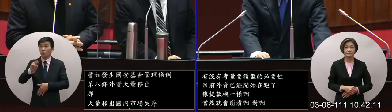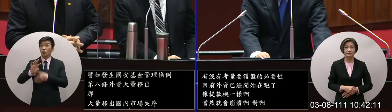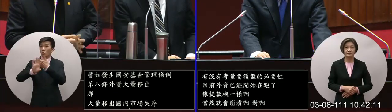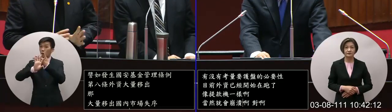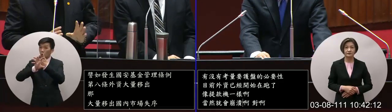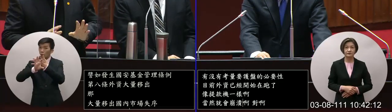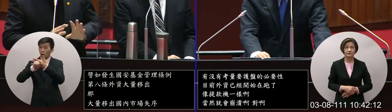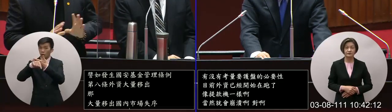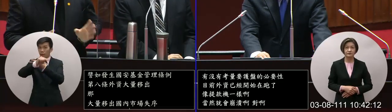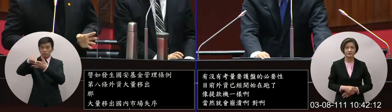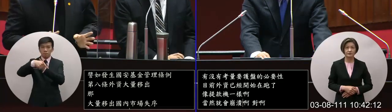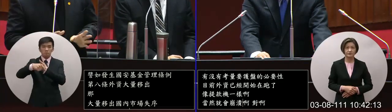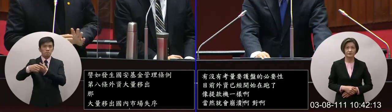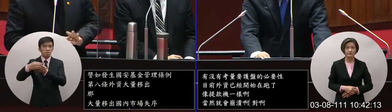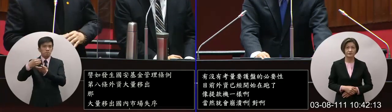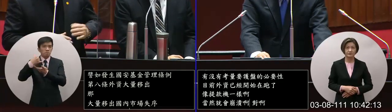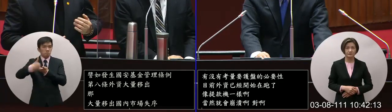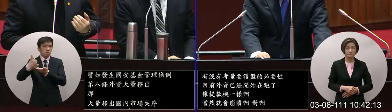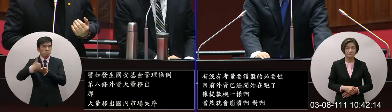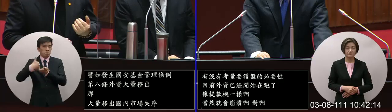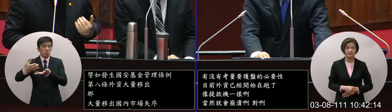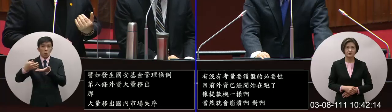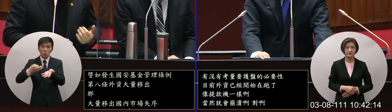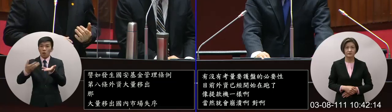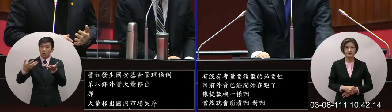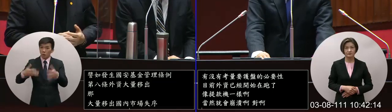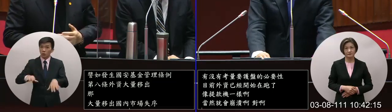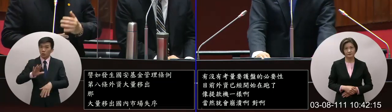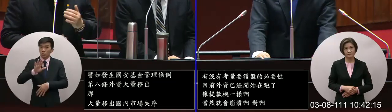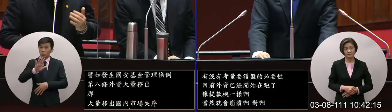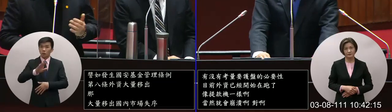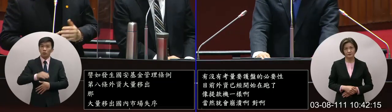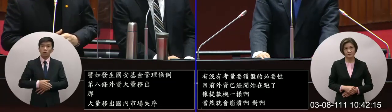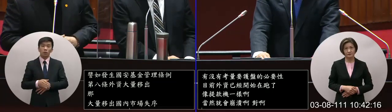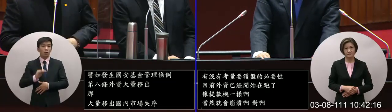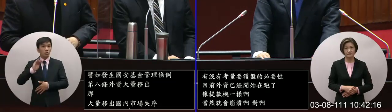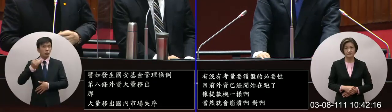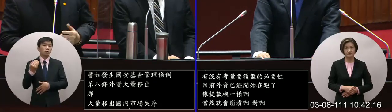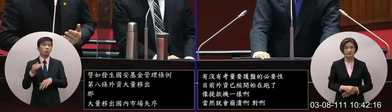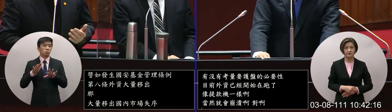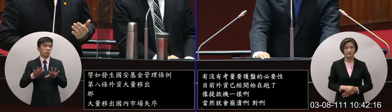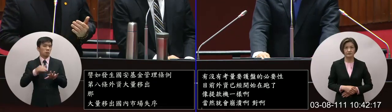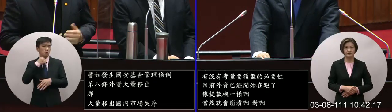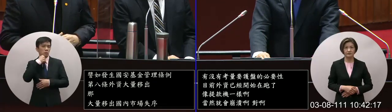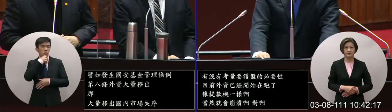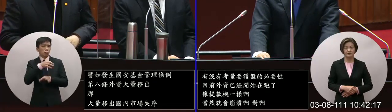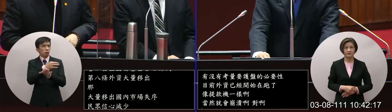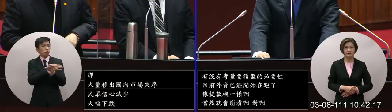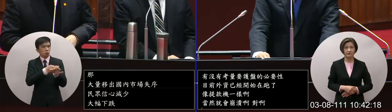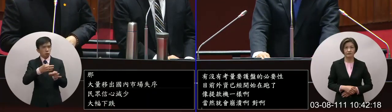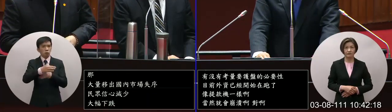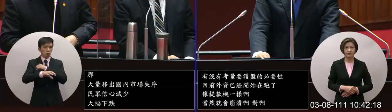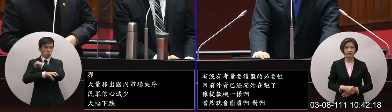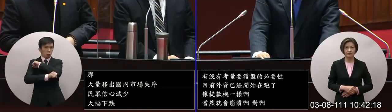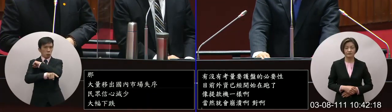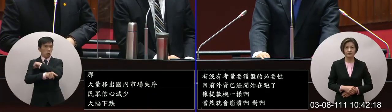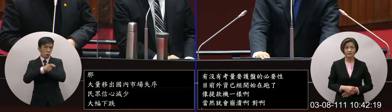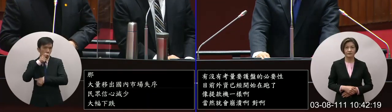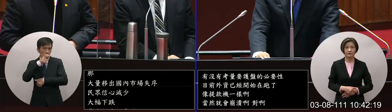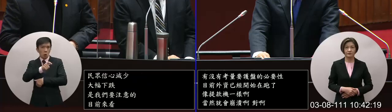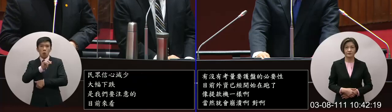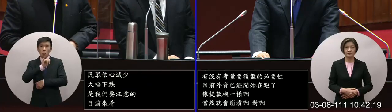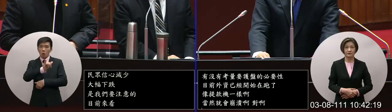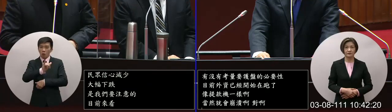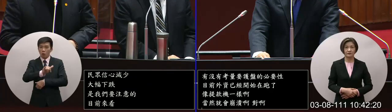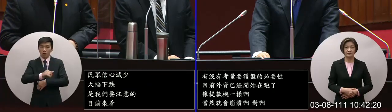超哈，但是相对的来讲，因为我们刚才院长所提到，我们国内的经济实体还是相对的稳健，所以在